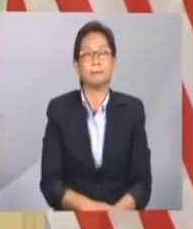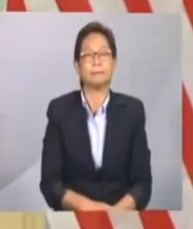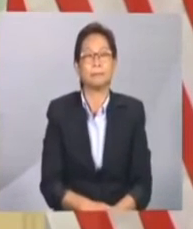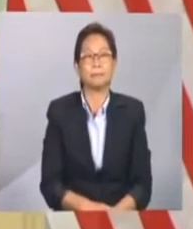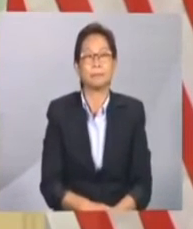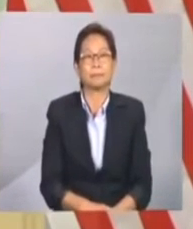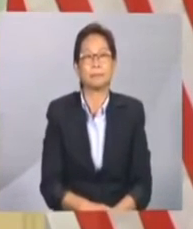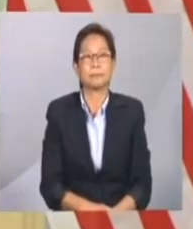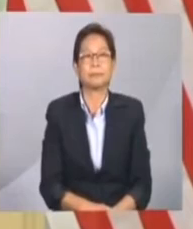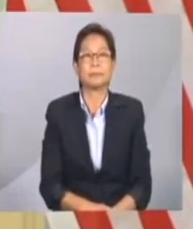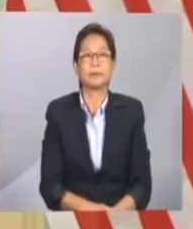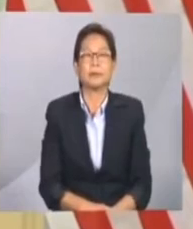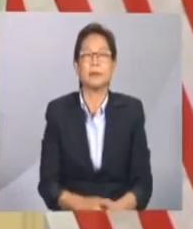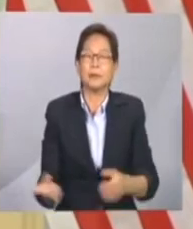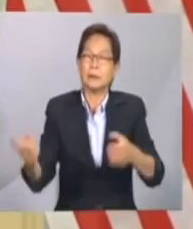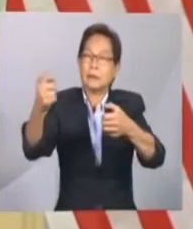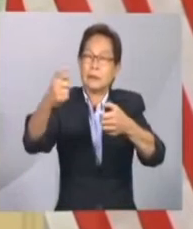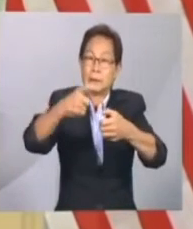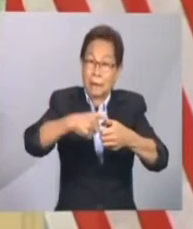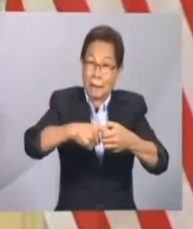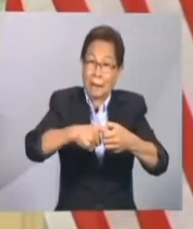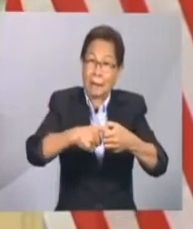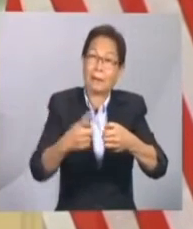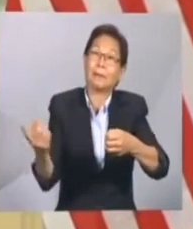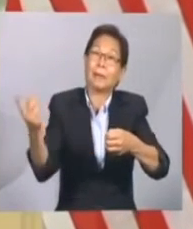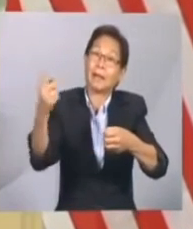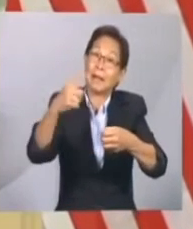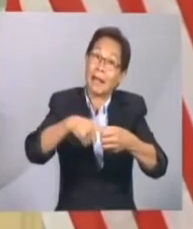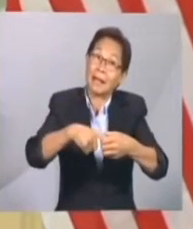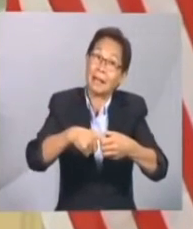Okey, mengenai